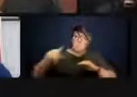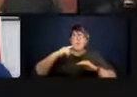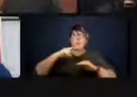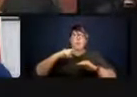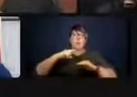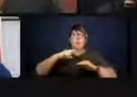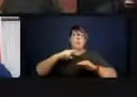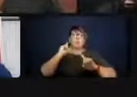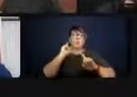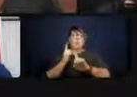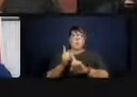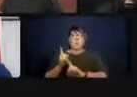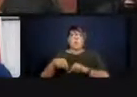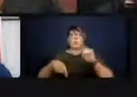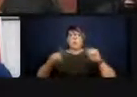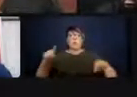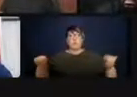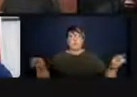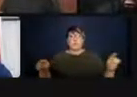baadhi ya shule.